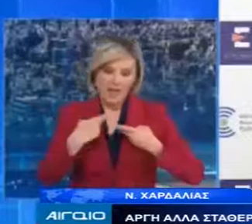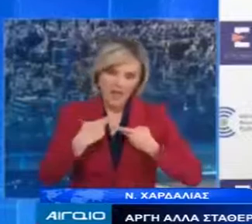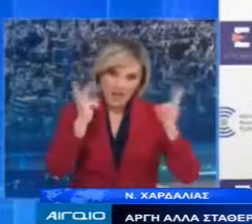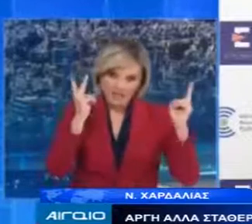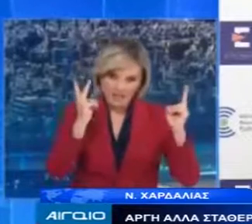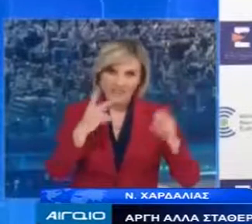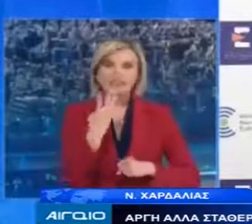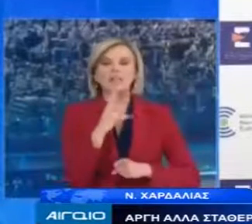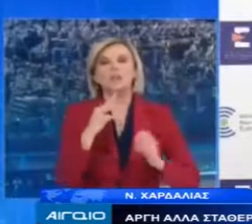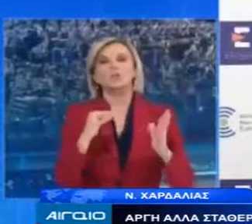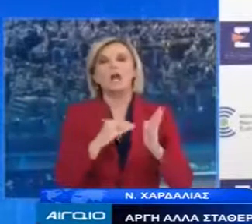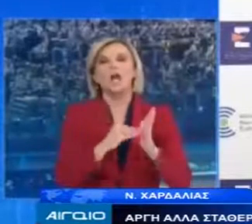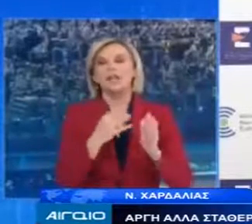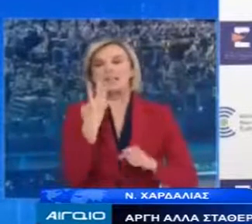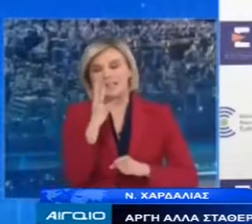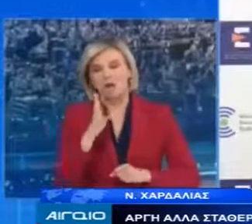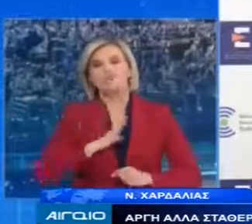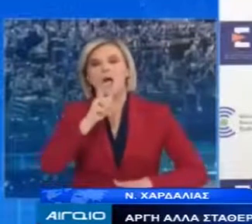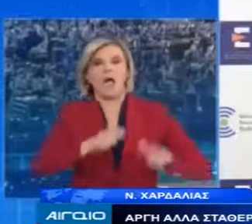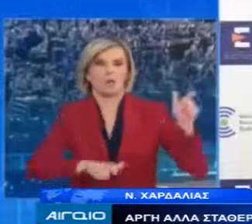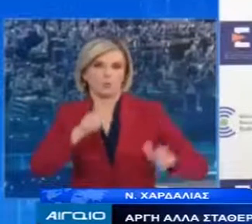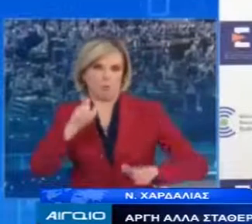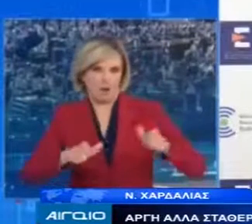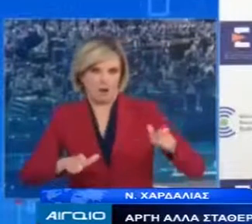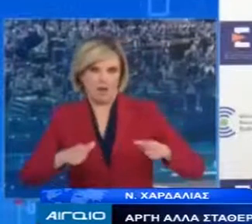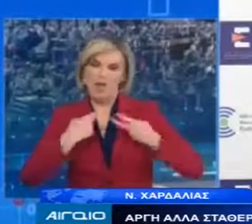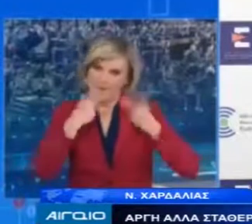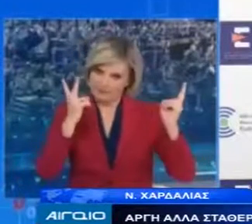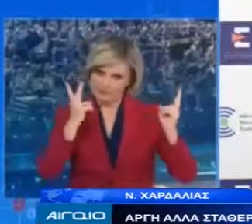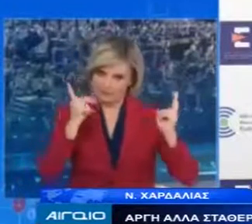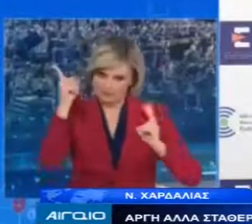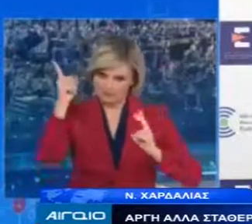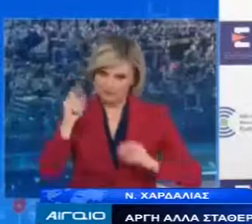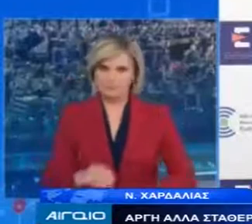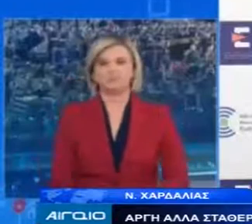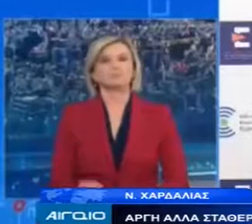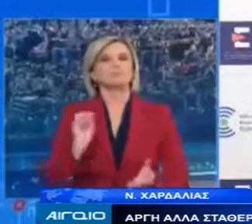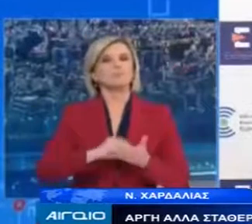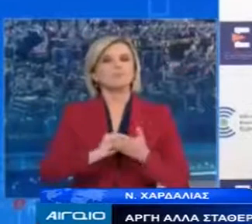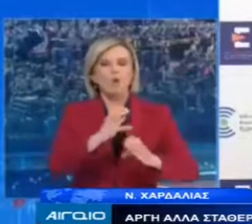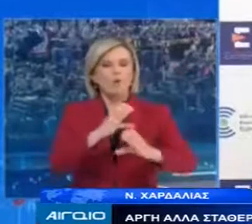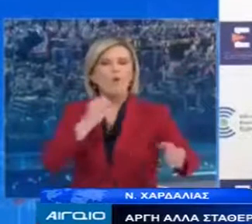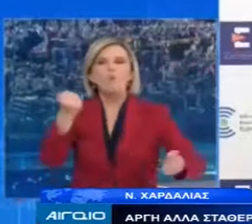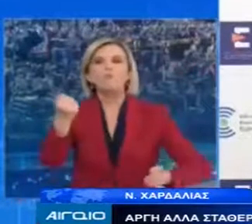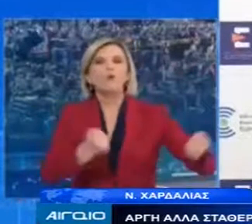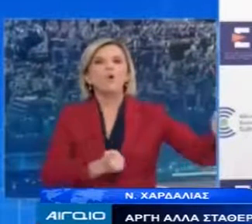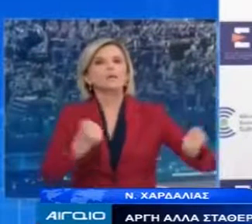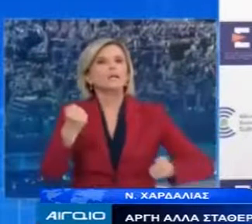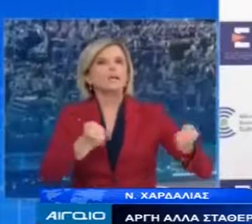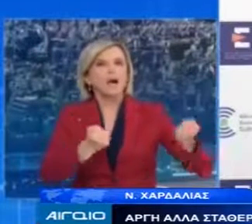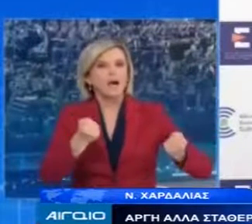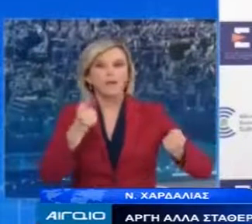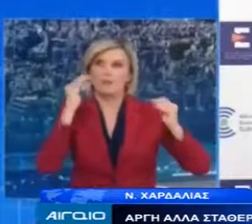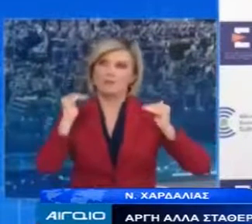φορτηγών. Τώρα, η διέλευση φορτηγών οχημάτων για τη μεταφορά εμπορευμάτων είναι δυνατή μέσω των συνοριακών σημείων ελέγχου